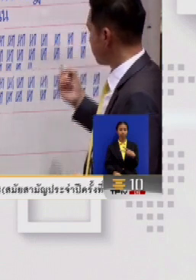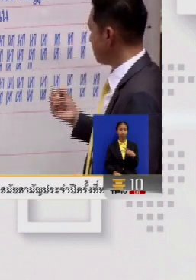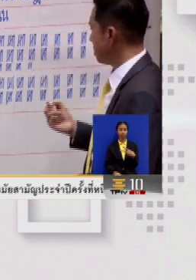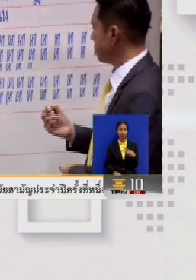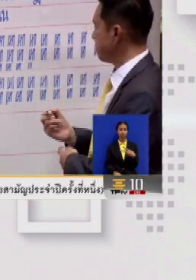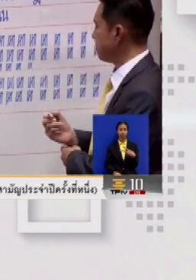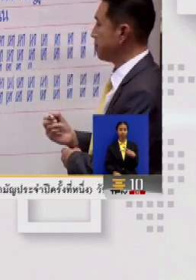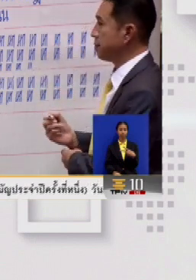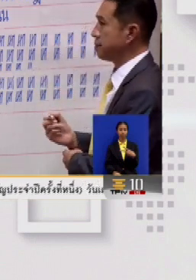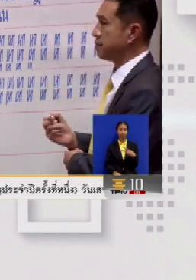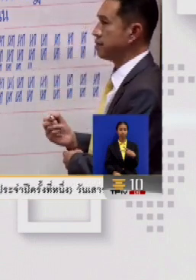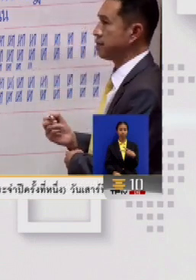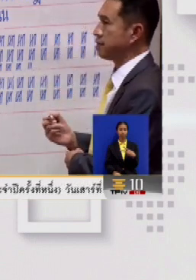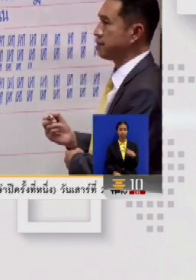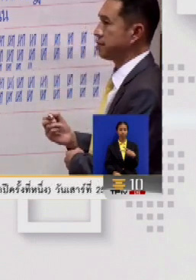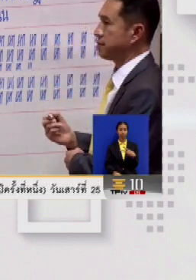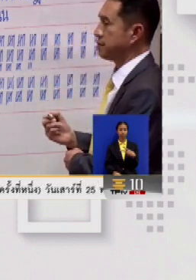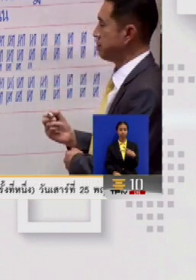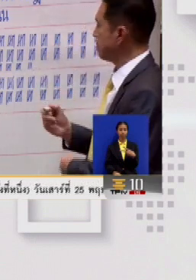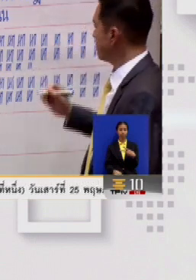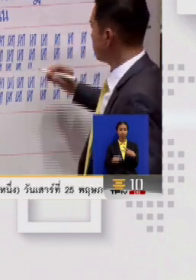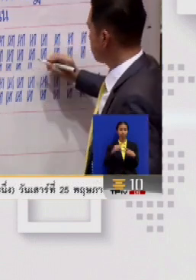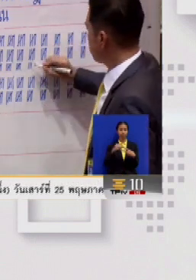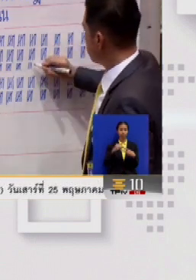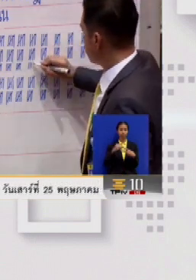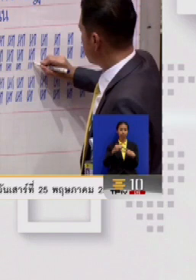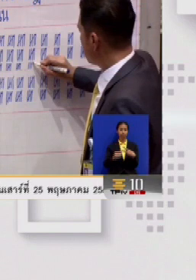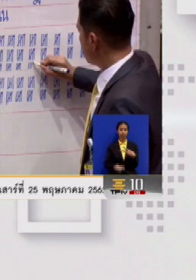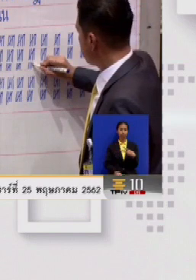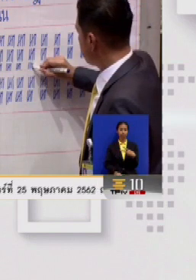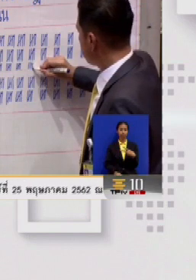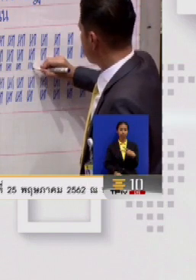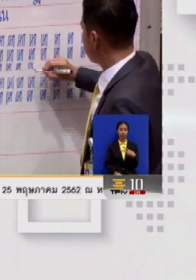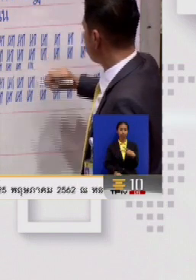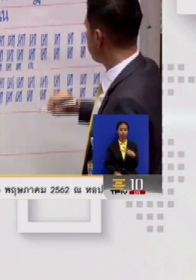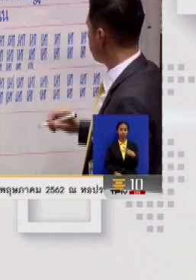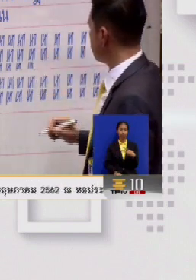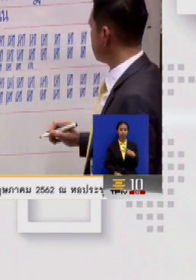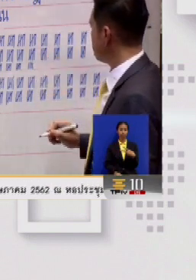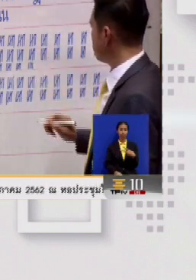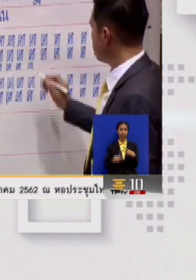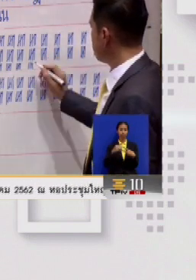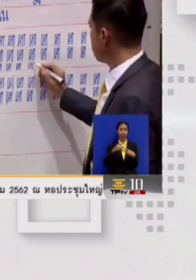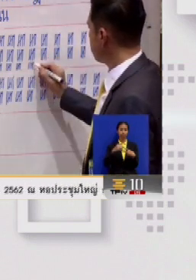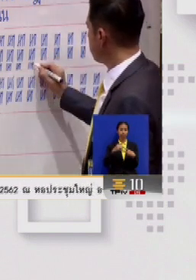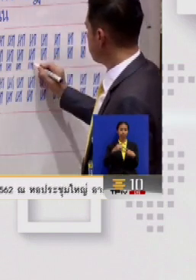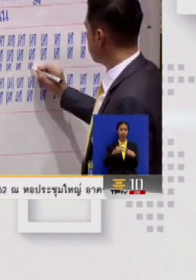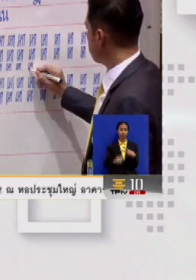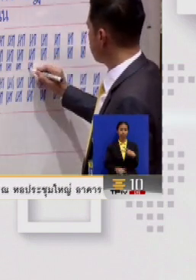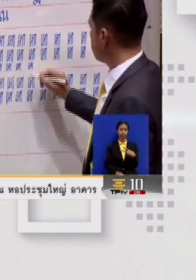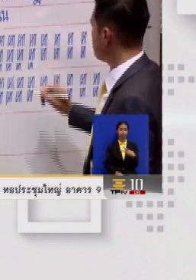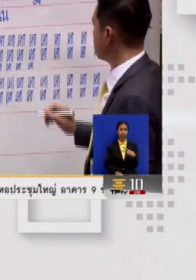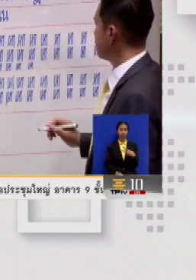ปรายบ้าง5ปีแล้วไม่ได้พูดขอพูดเสร็จปุ๊บทางคุณวีรกรก็เลยบอกว่าอ่ะงั้นขอพักก่อนแล้วเดี๋ยวกลับม